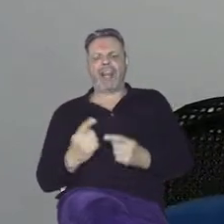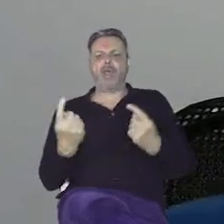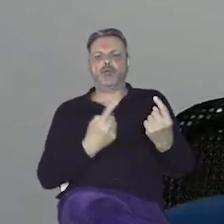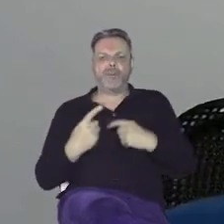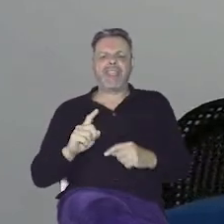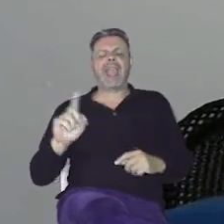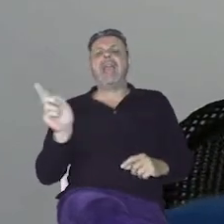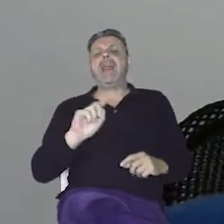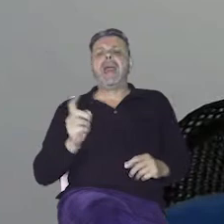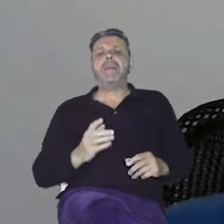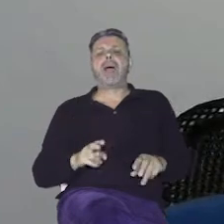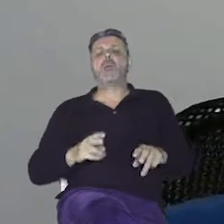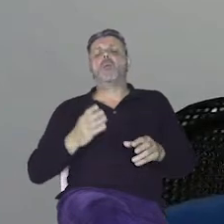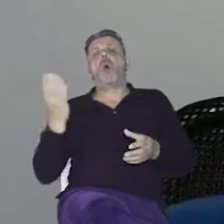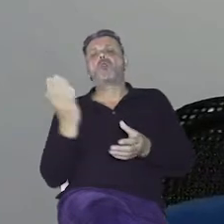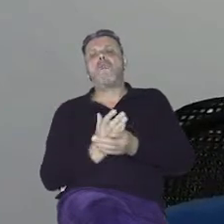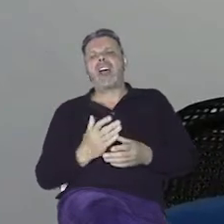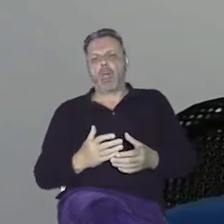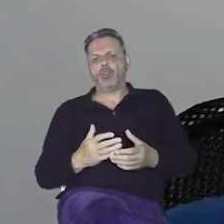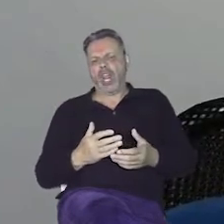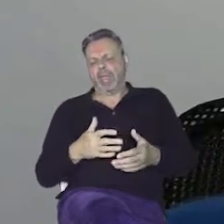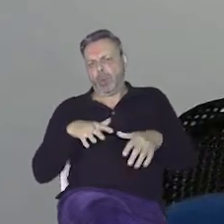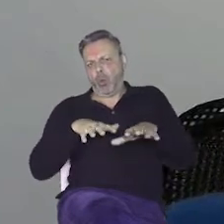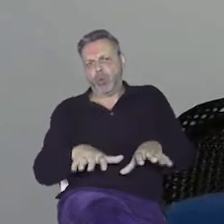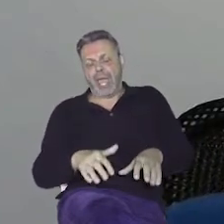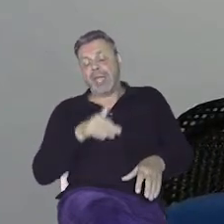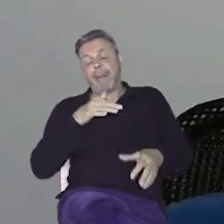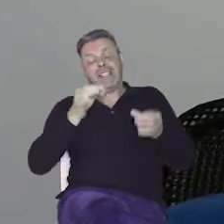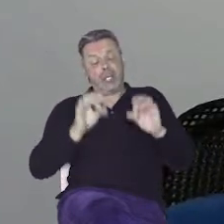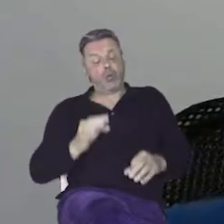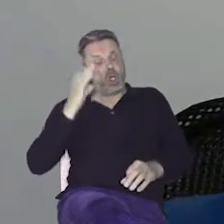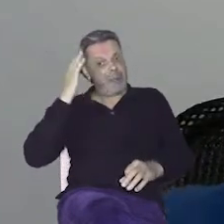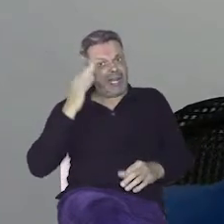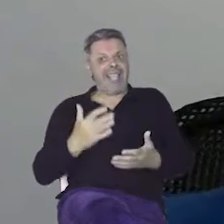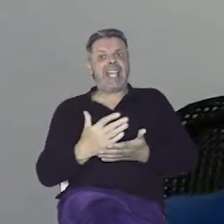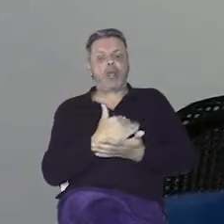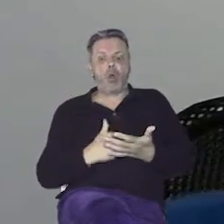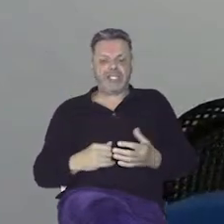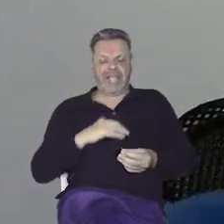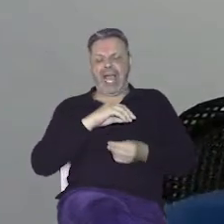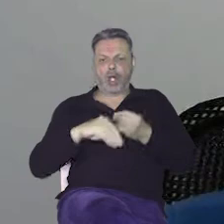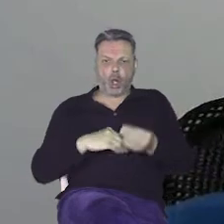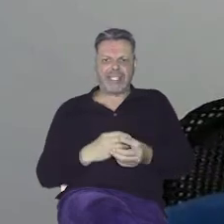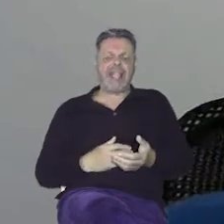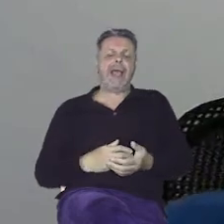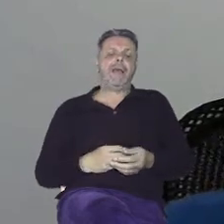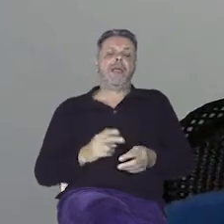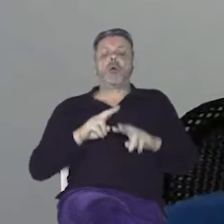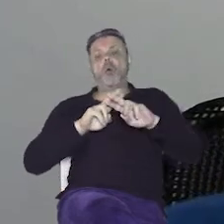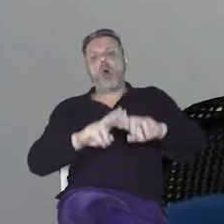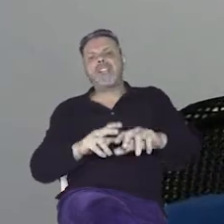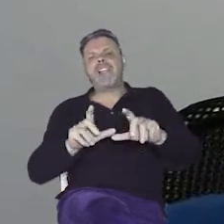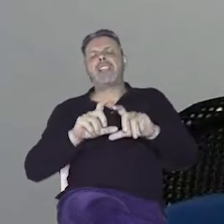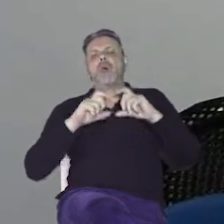nemaju odgovarajućeg kadra, i radi sigurnosti i brige za korisnika, roditelja koja ostavljate u ustanovu,